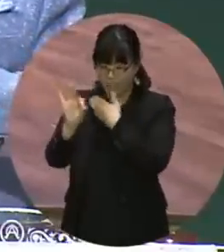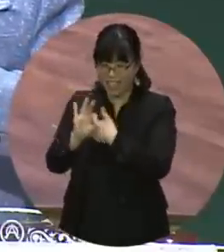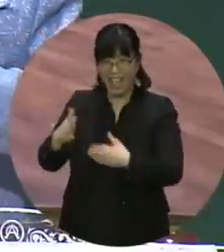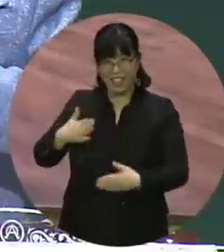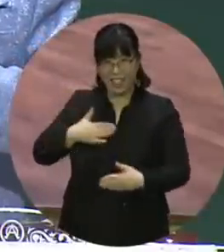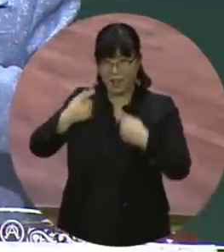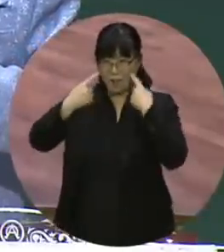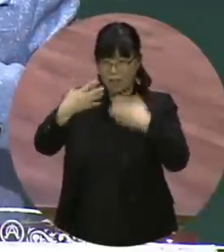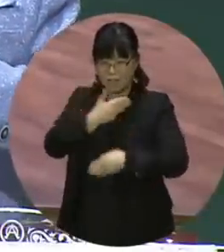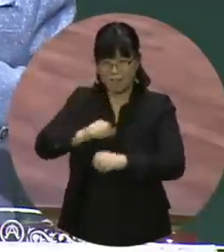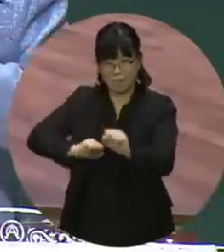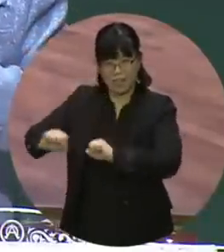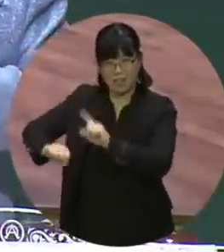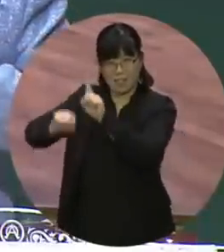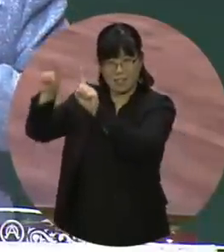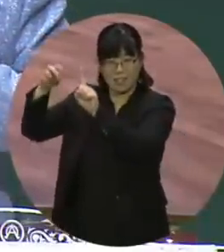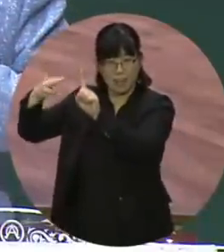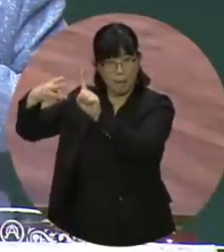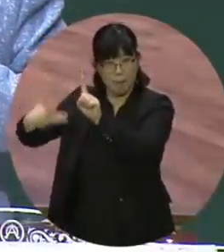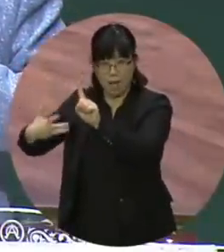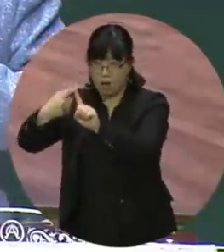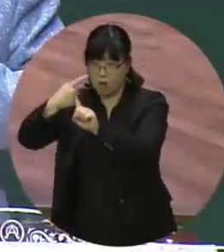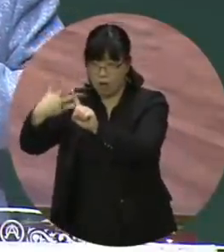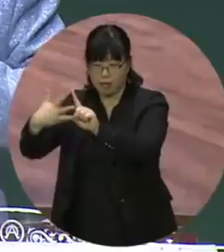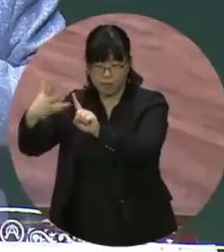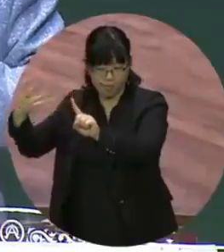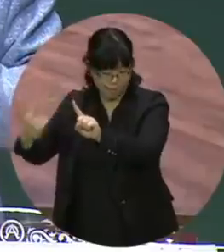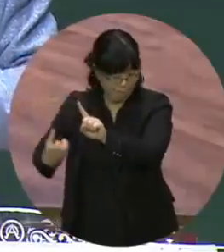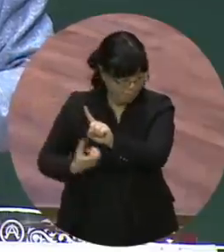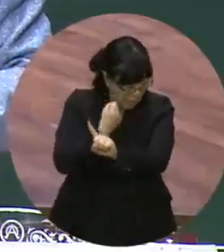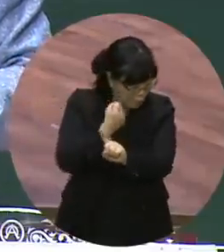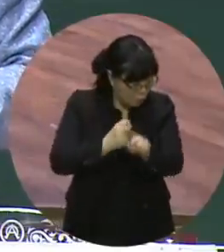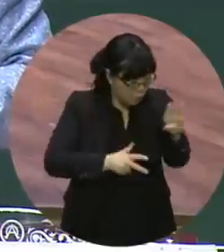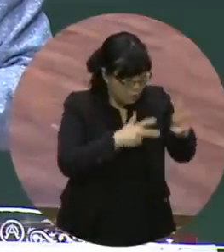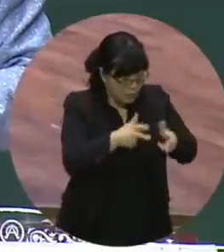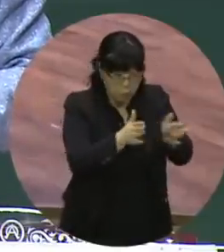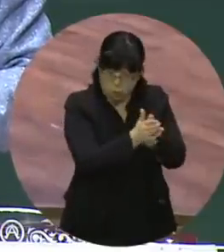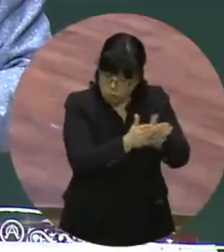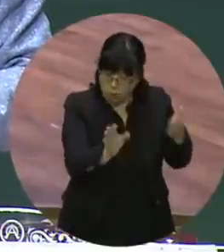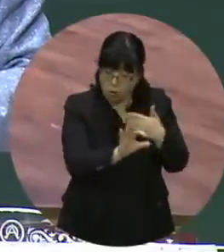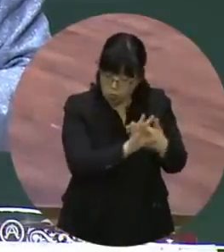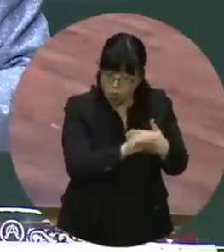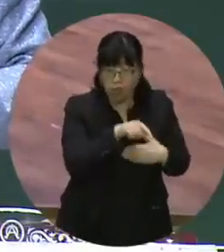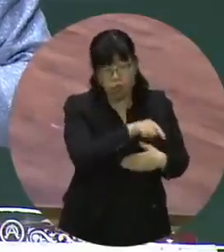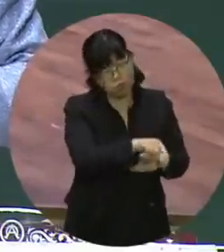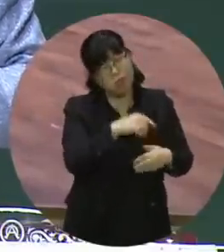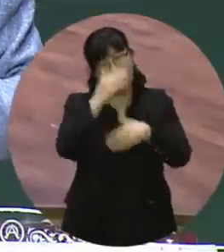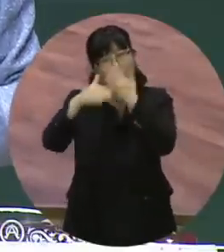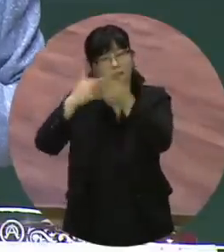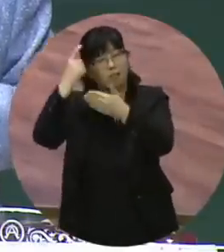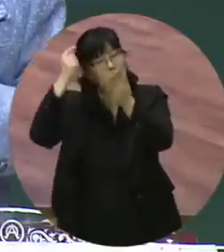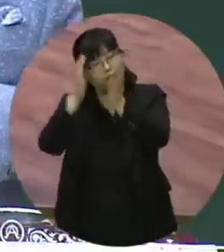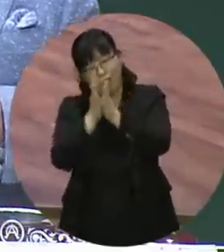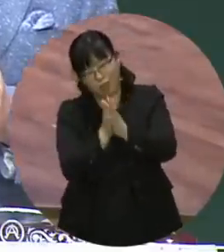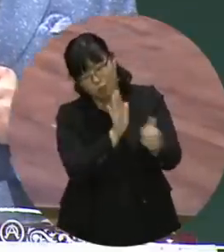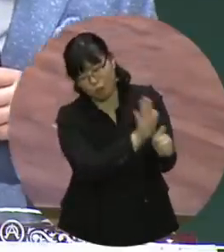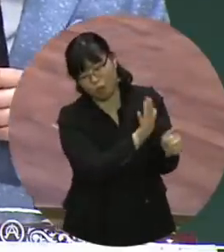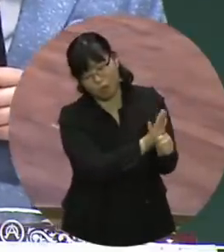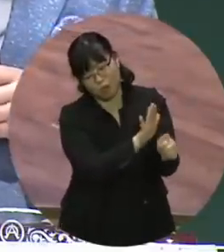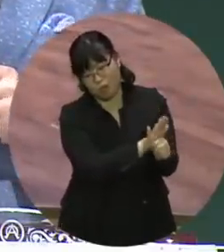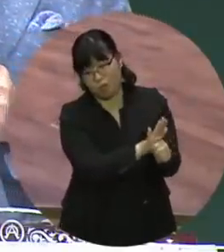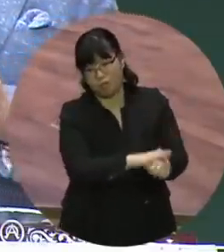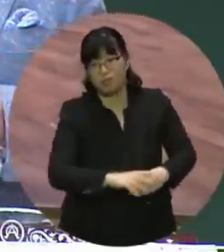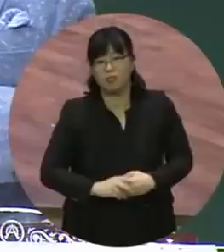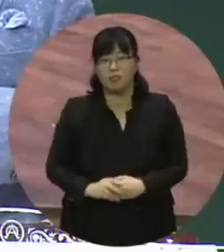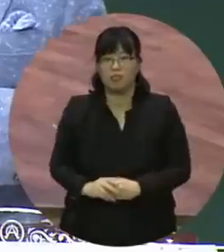현장이요. 교회요, 교회. 그게 없으니까. 피 튀기 싸움하고 맨날 남았니 안